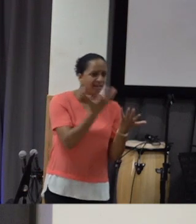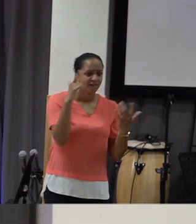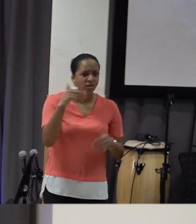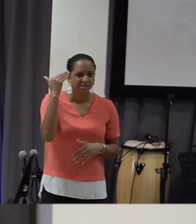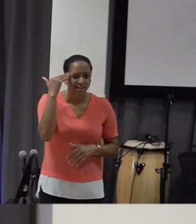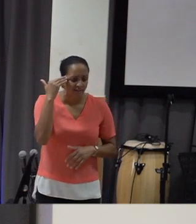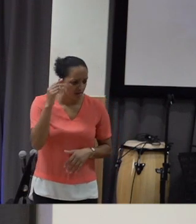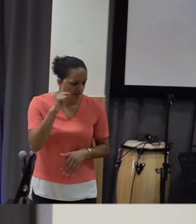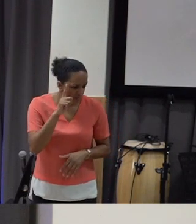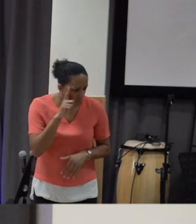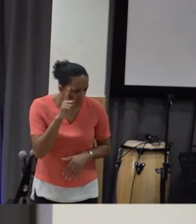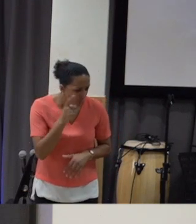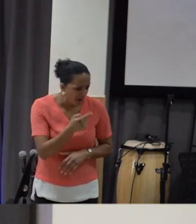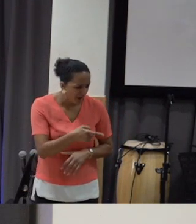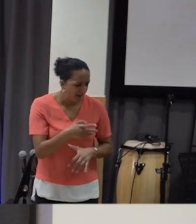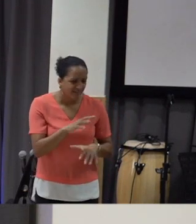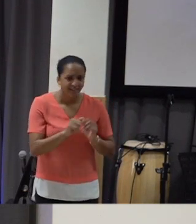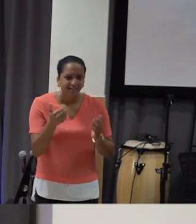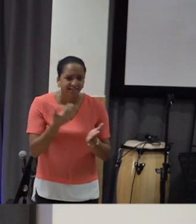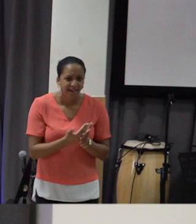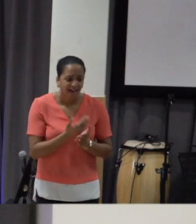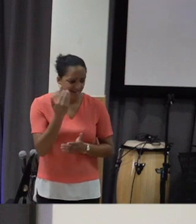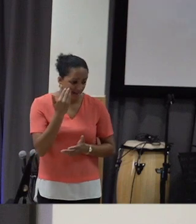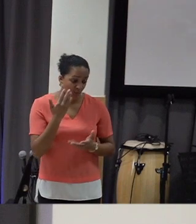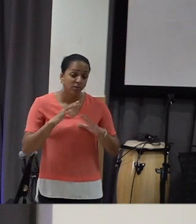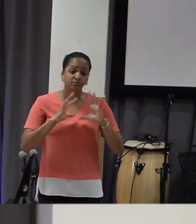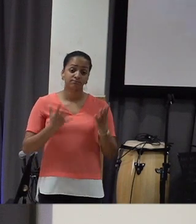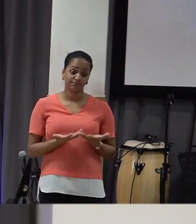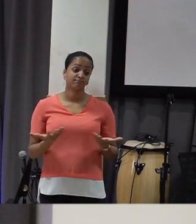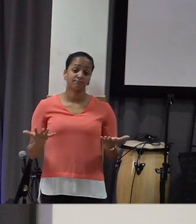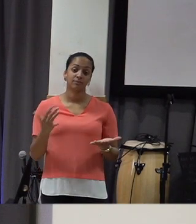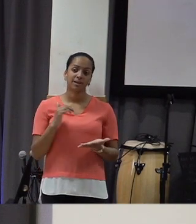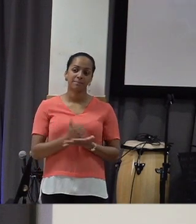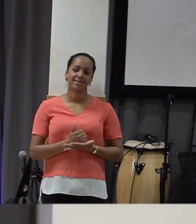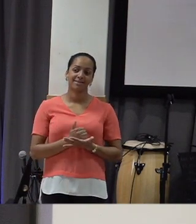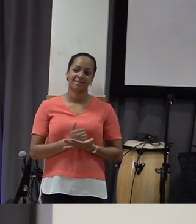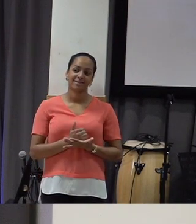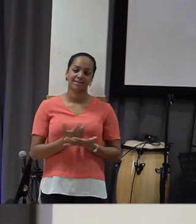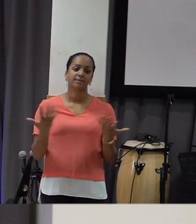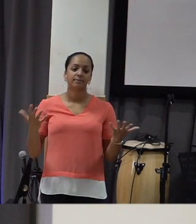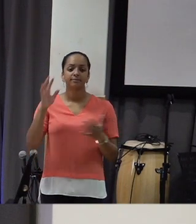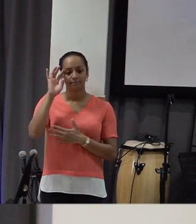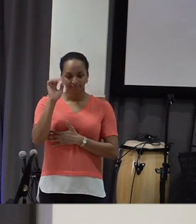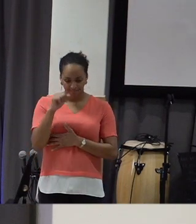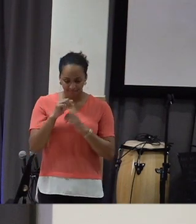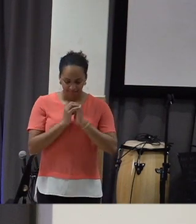est la racine du péché qui serait là. Amen. Inclinons nos fronts quelques instants, s'il vous plaît.